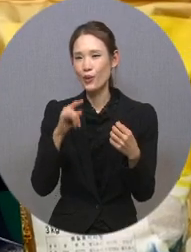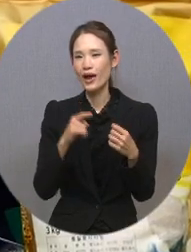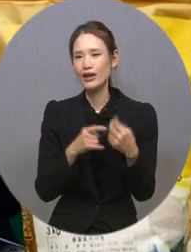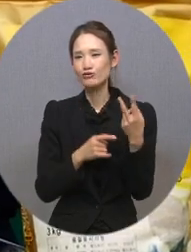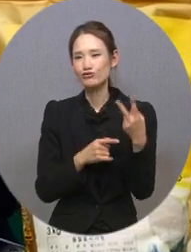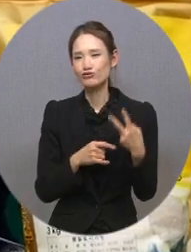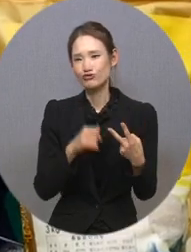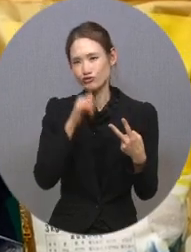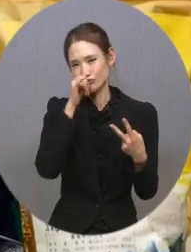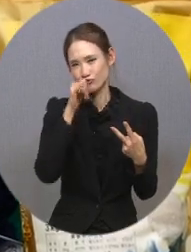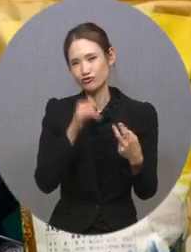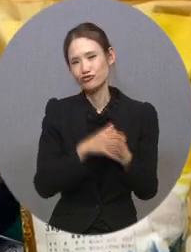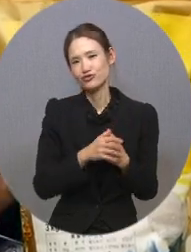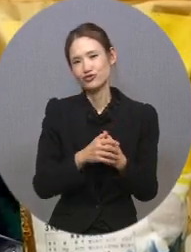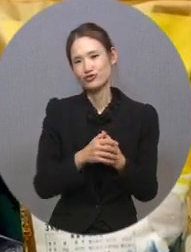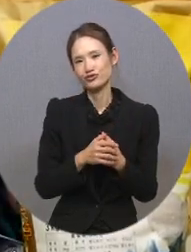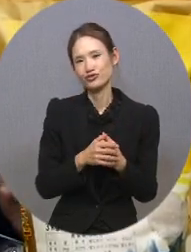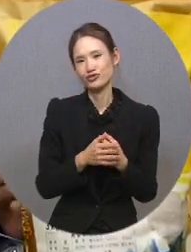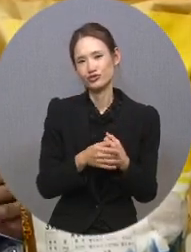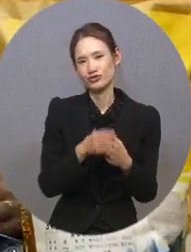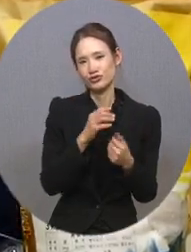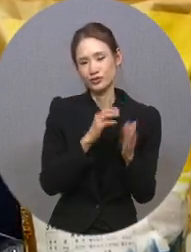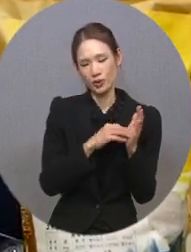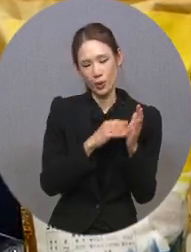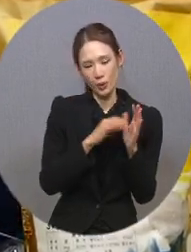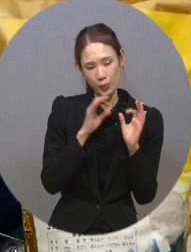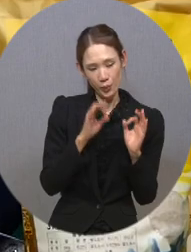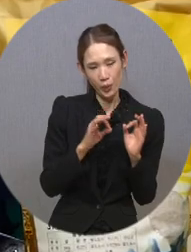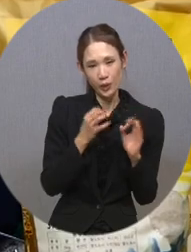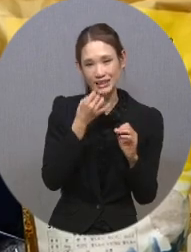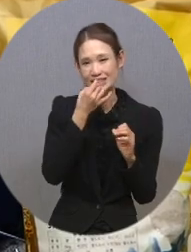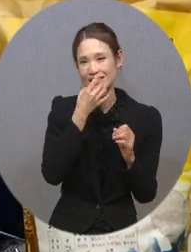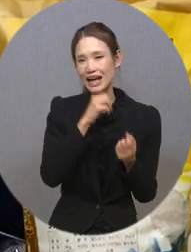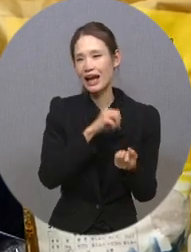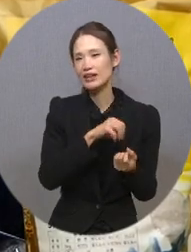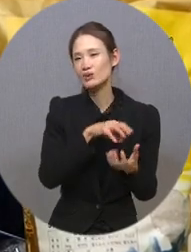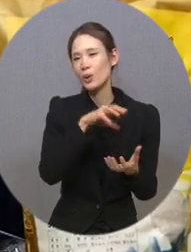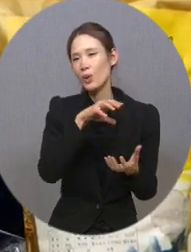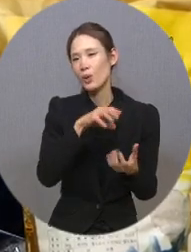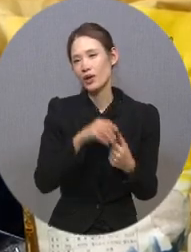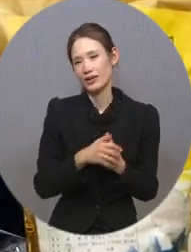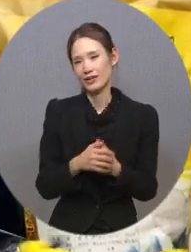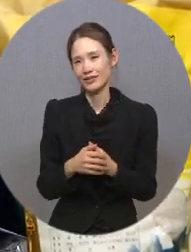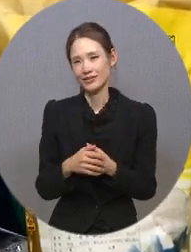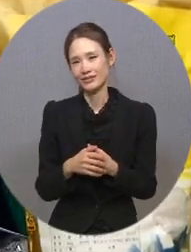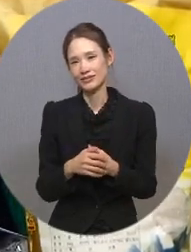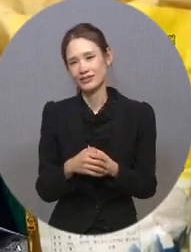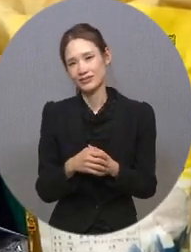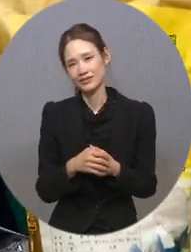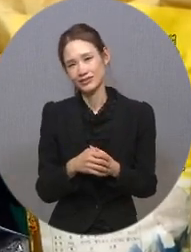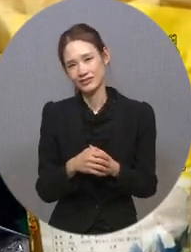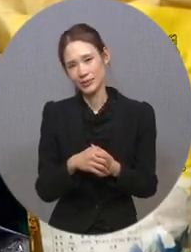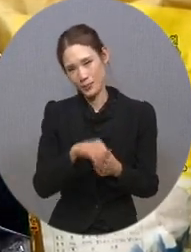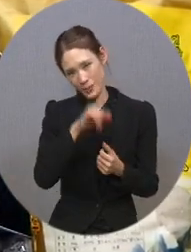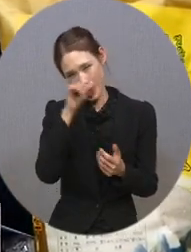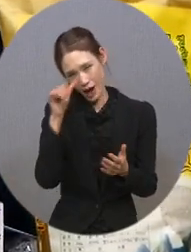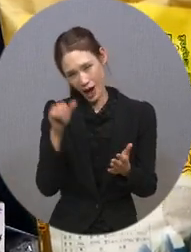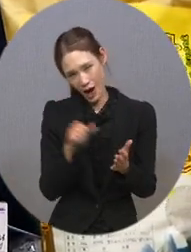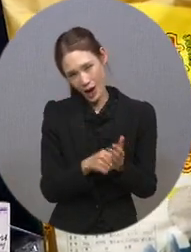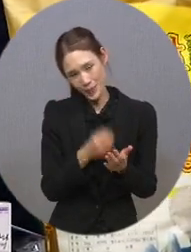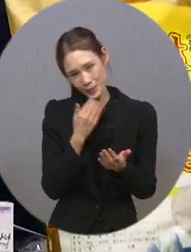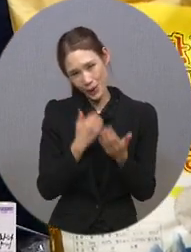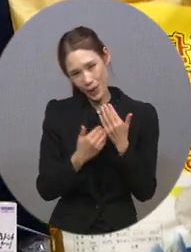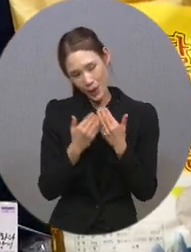톡 붉어지는데 한개를 슬그머니 열고 보니 쌀이 소복. 이 쌀이 평생을 먹고